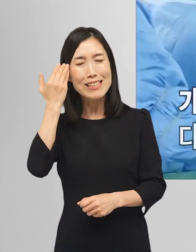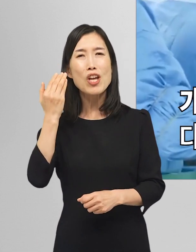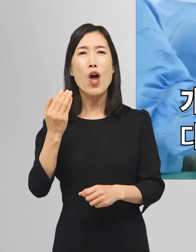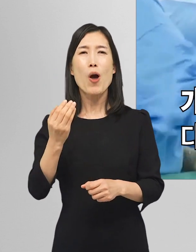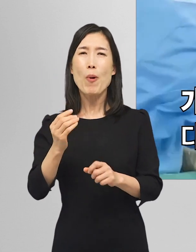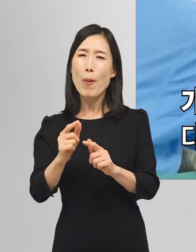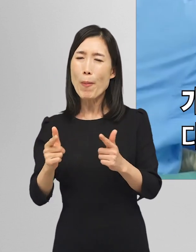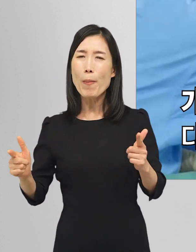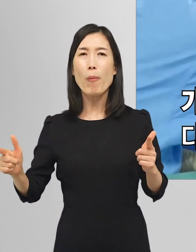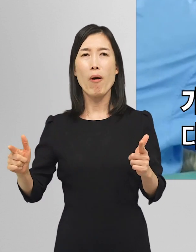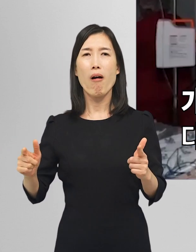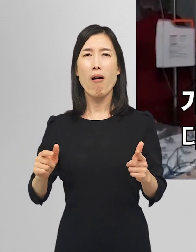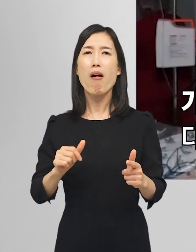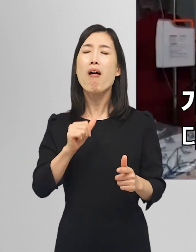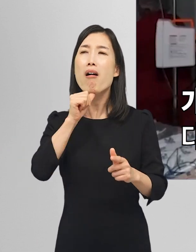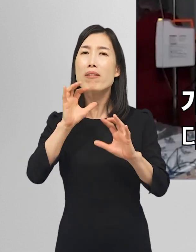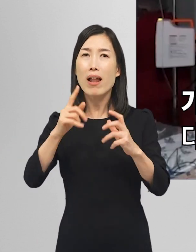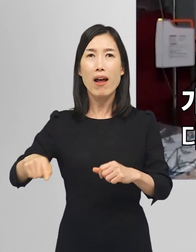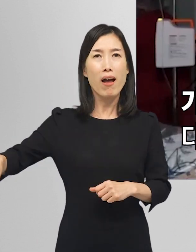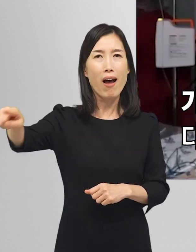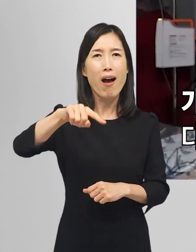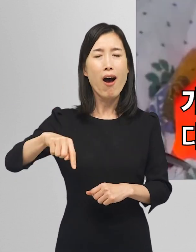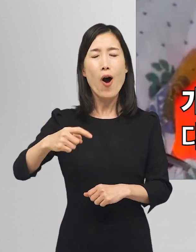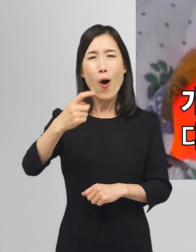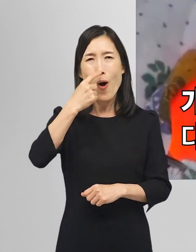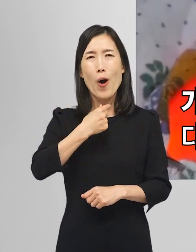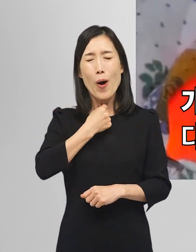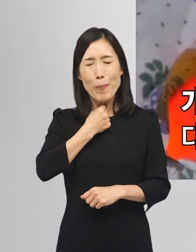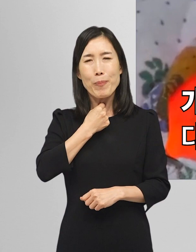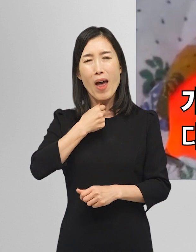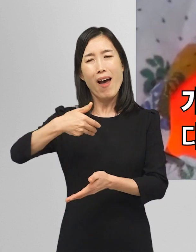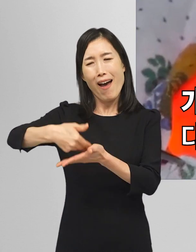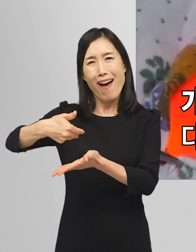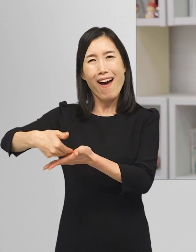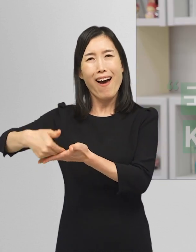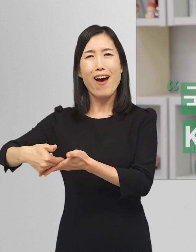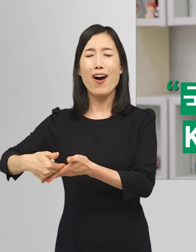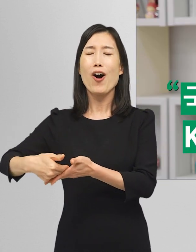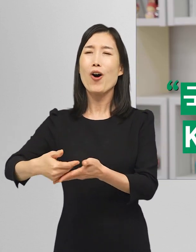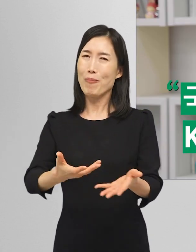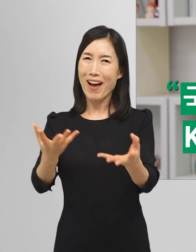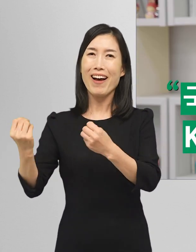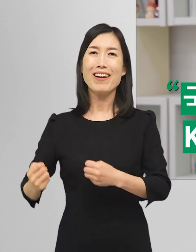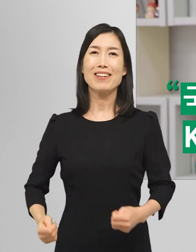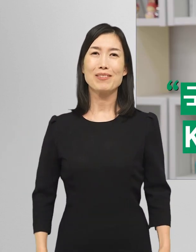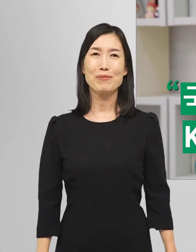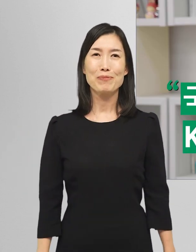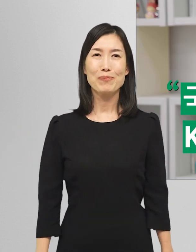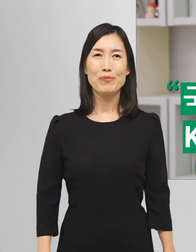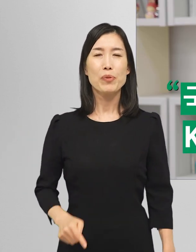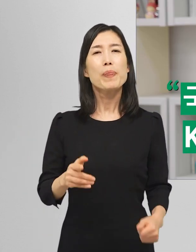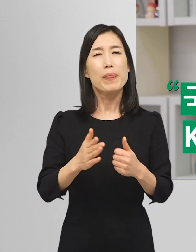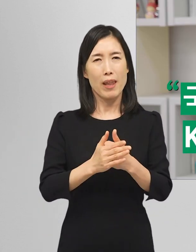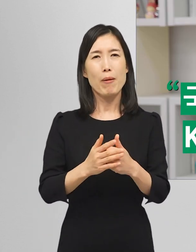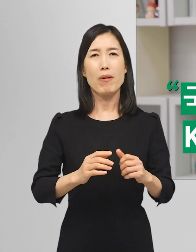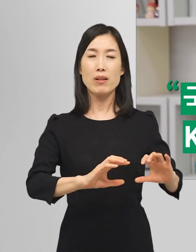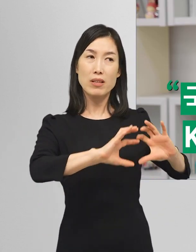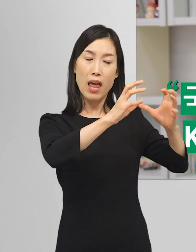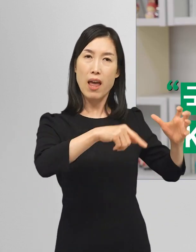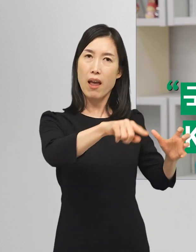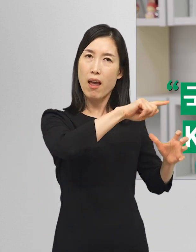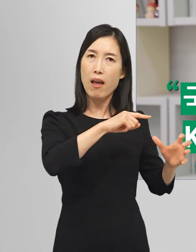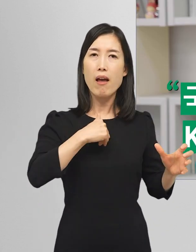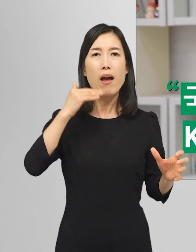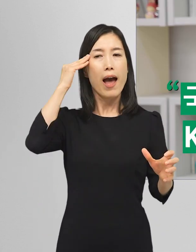이 개도국 입장에서는 굉장히 받아들이고 배우고 싶어 합니다. 따라서 국제사회는 우리나라의 ODA에 대해서